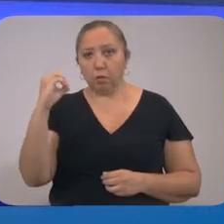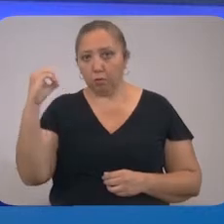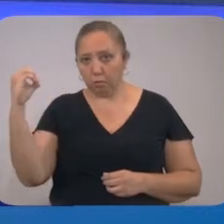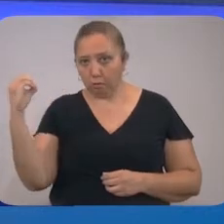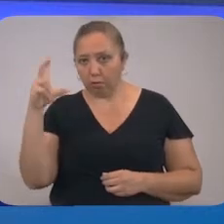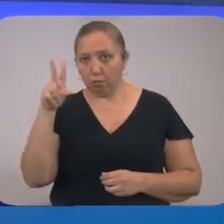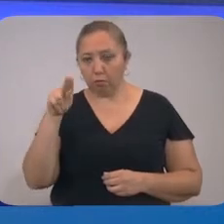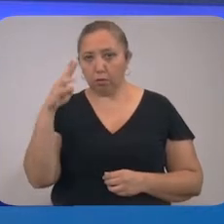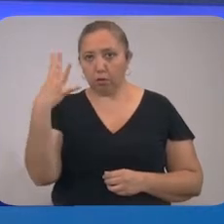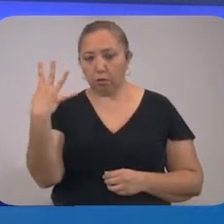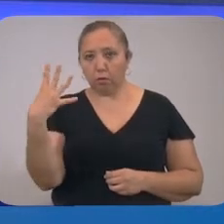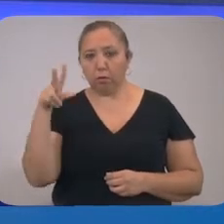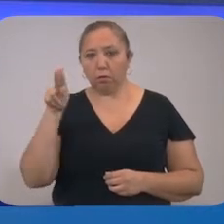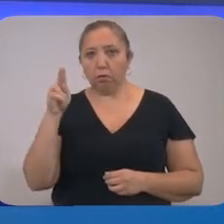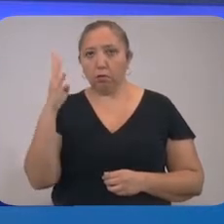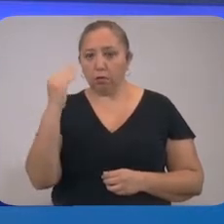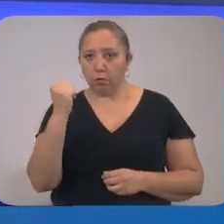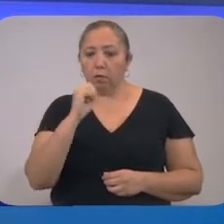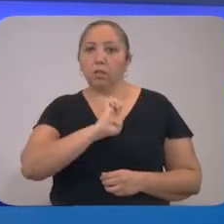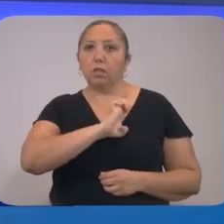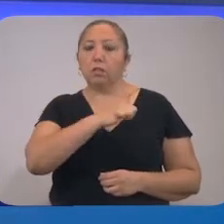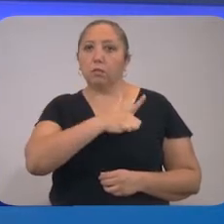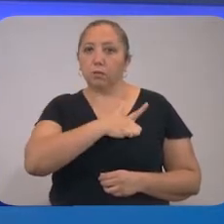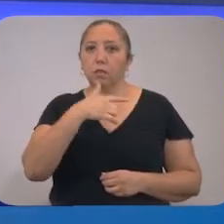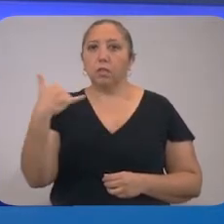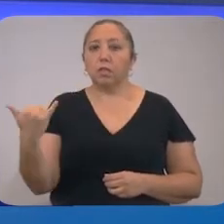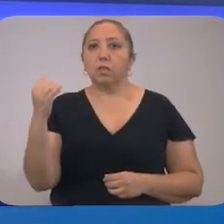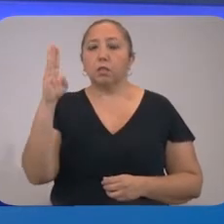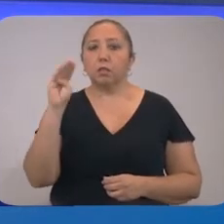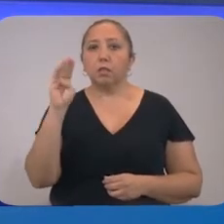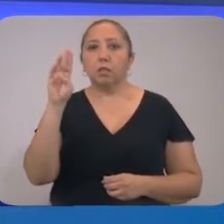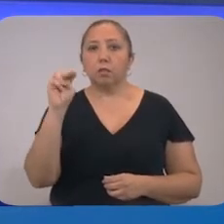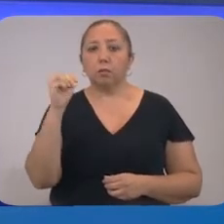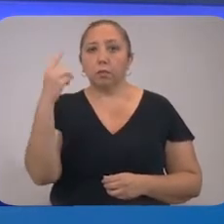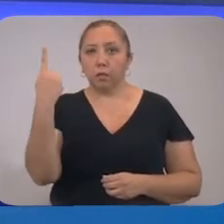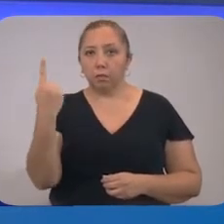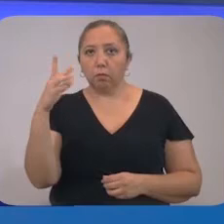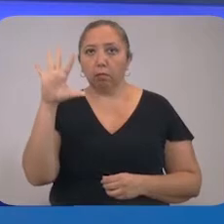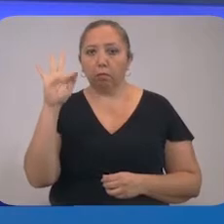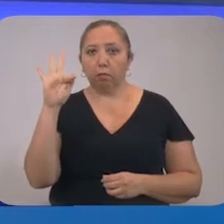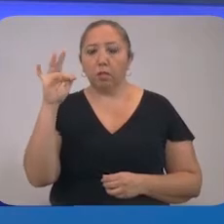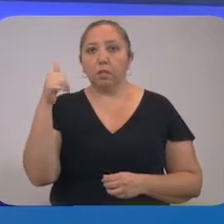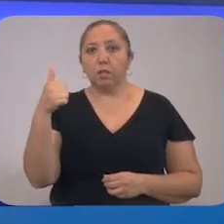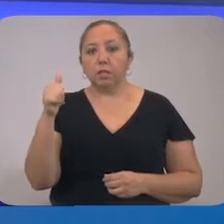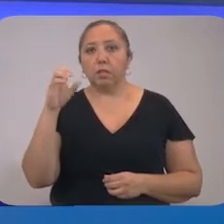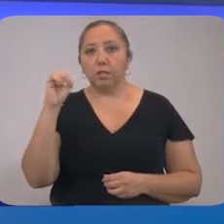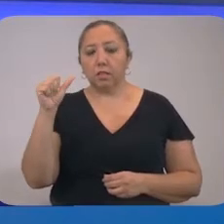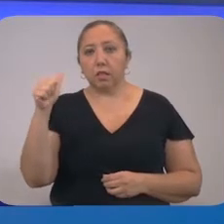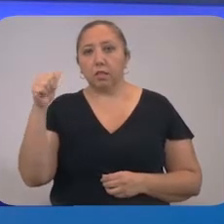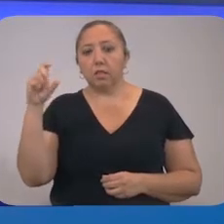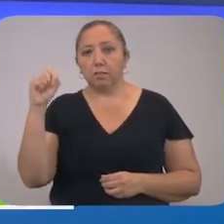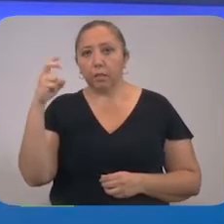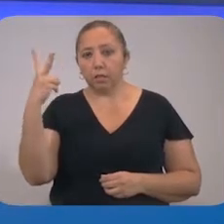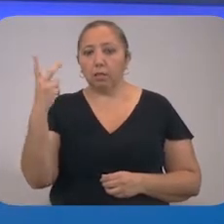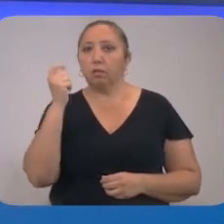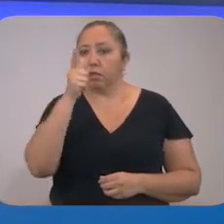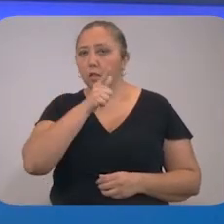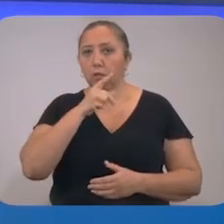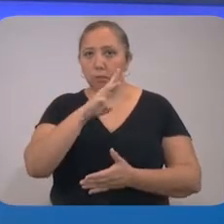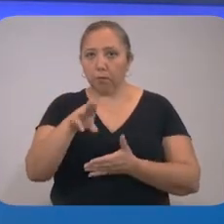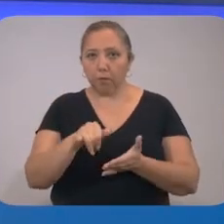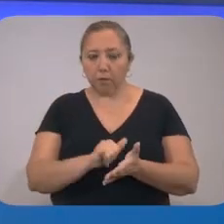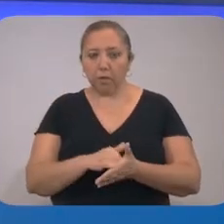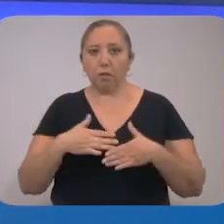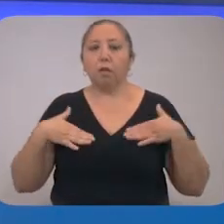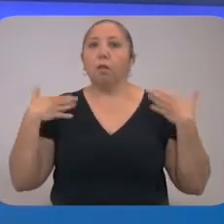9991-4066-22 ich maya tan, telo, kapata kuyilal, watu chik pahle kohanelo, yete wak abete, tak pahan, yete halachilo, kapata